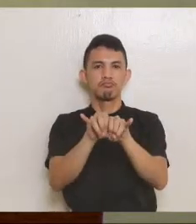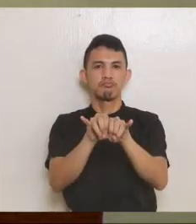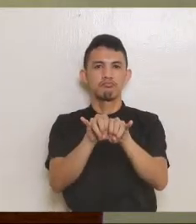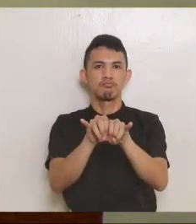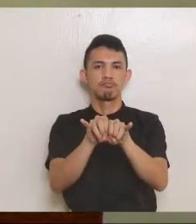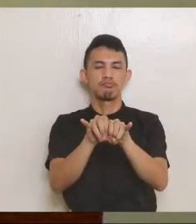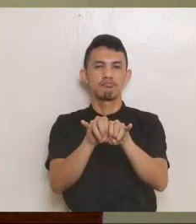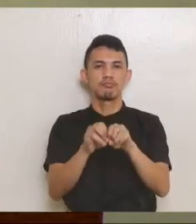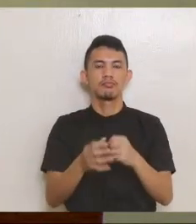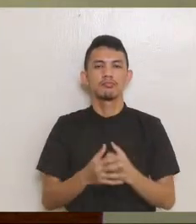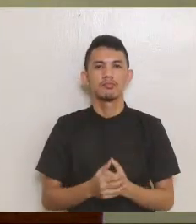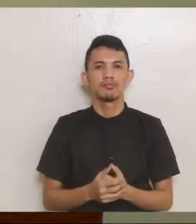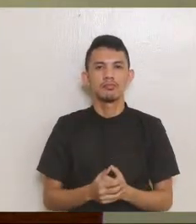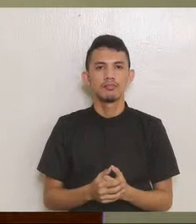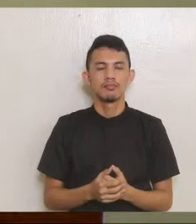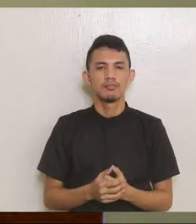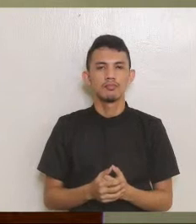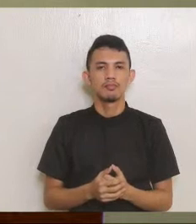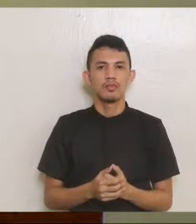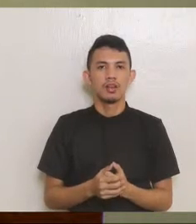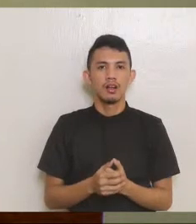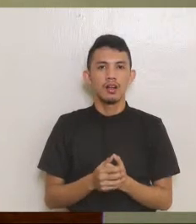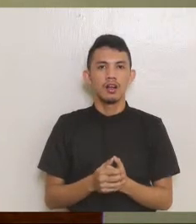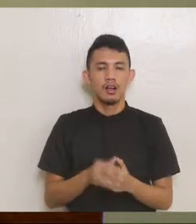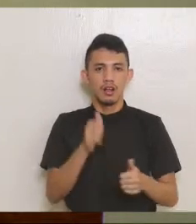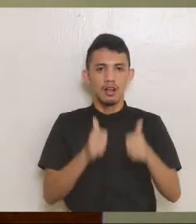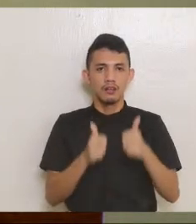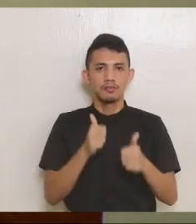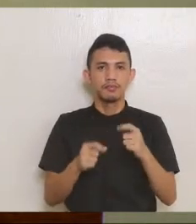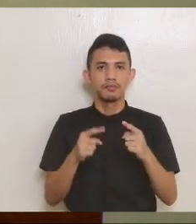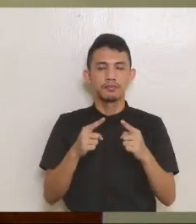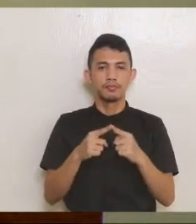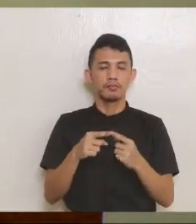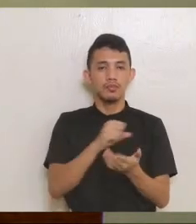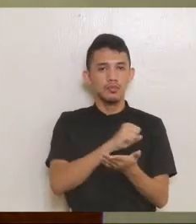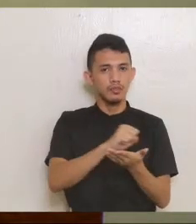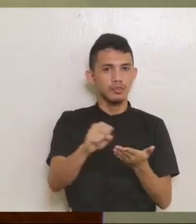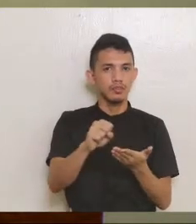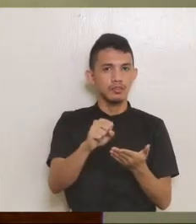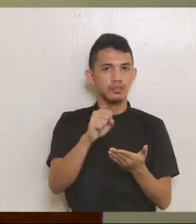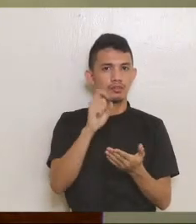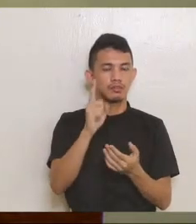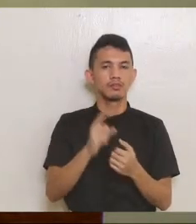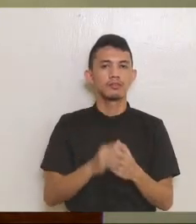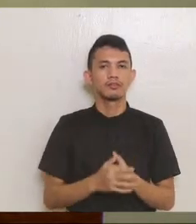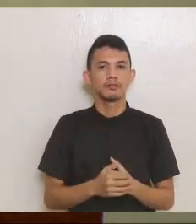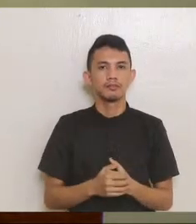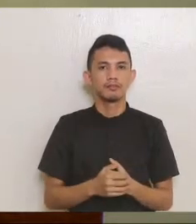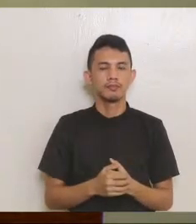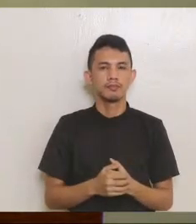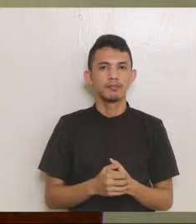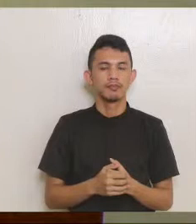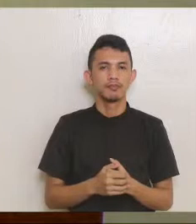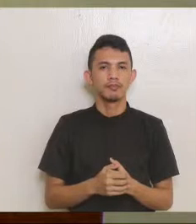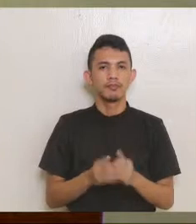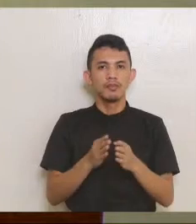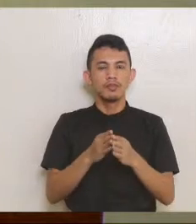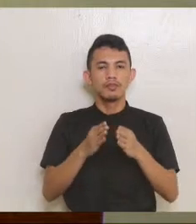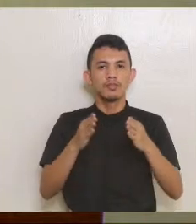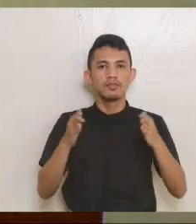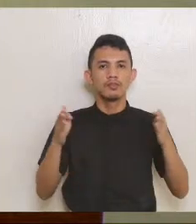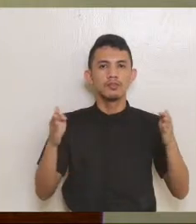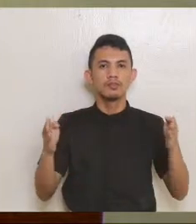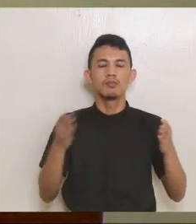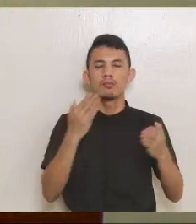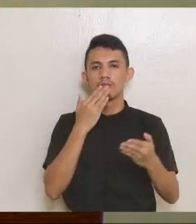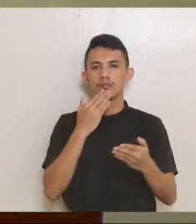II, "The greatest misfortune of this age is that people consider money